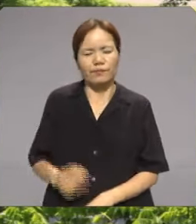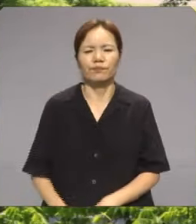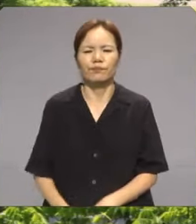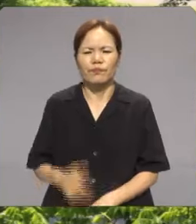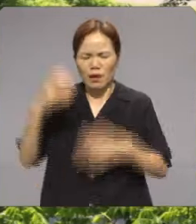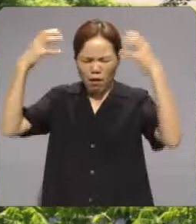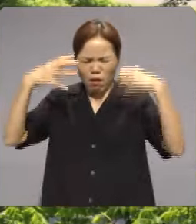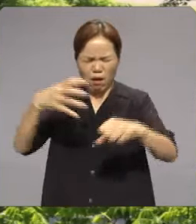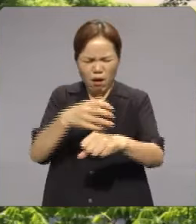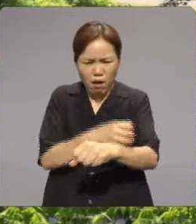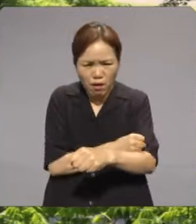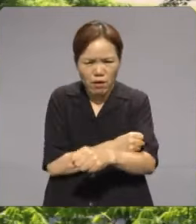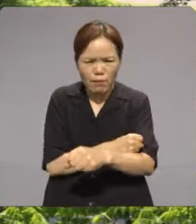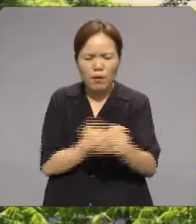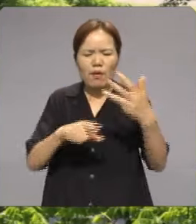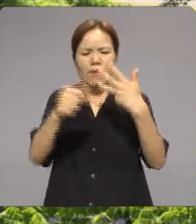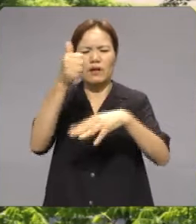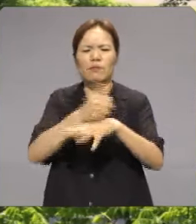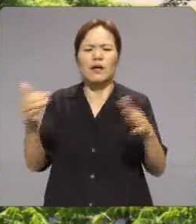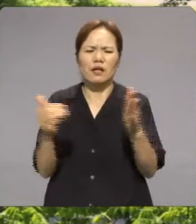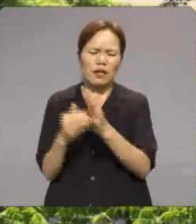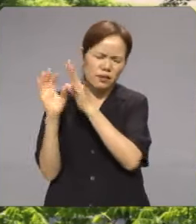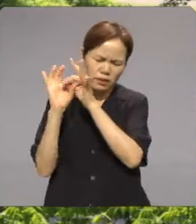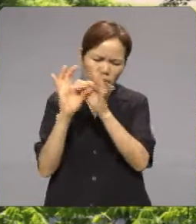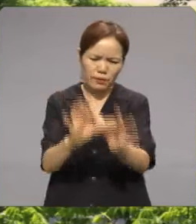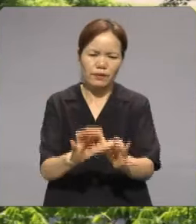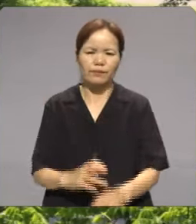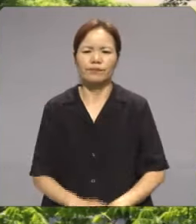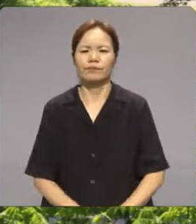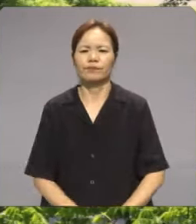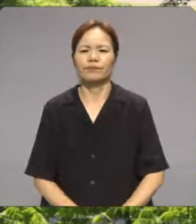폭염은 절기 처서를지나 이달 말까지도 계속 이어질 전망입니다 날씨였습니다